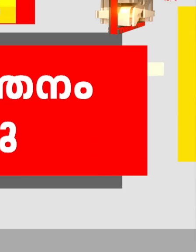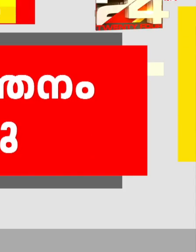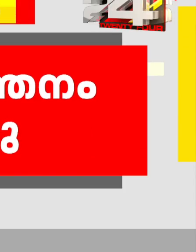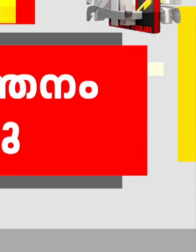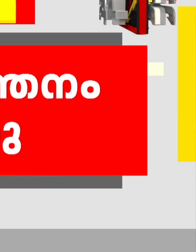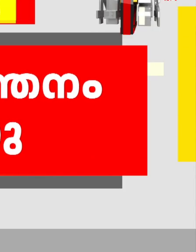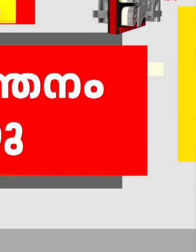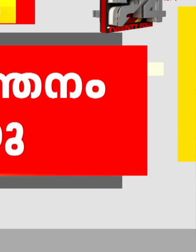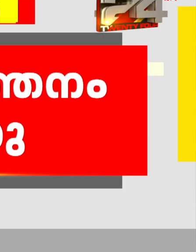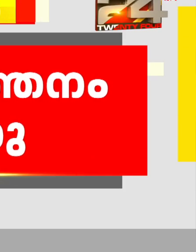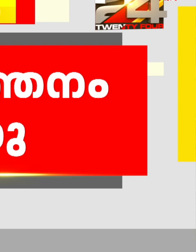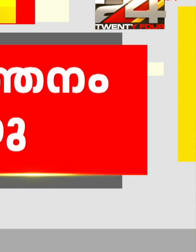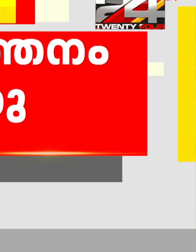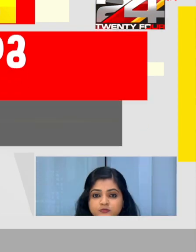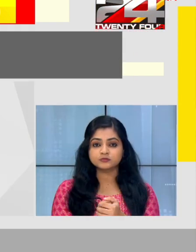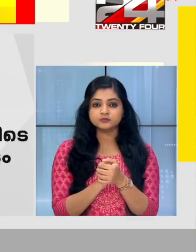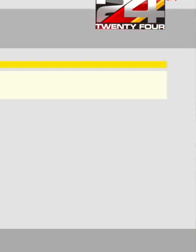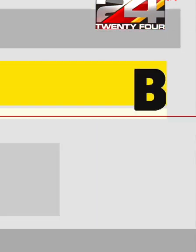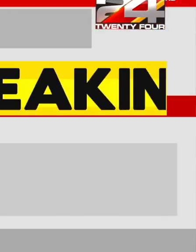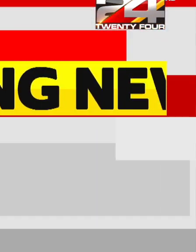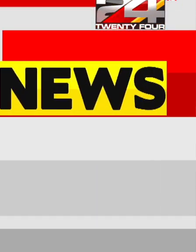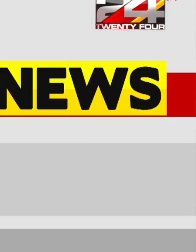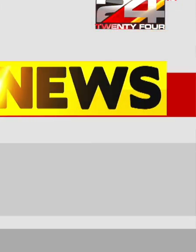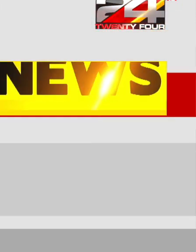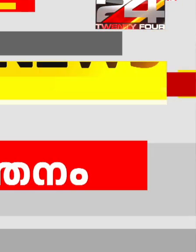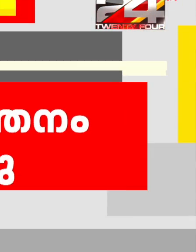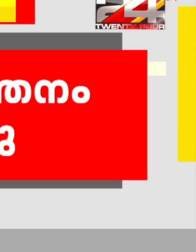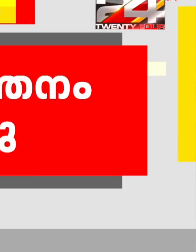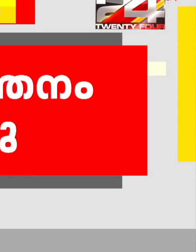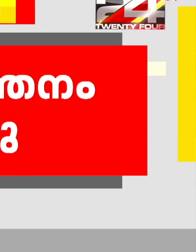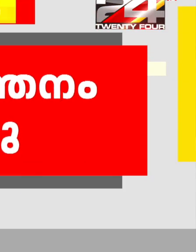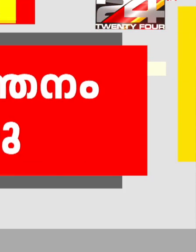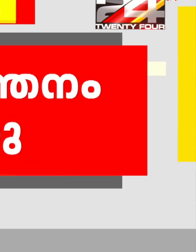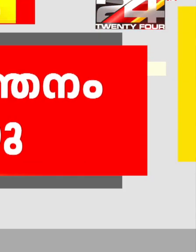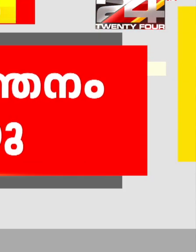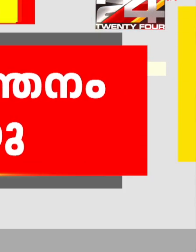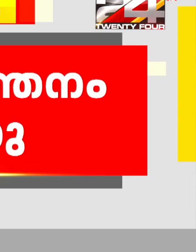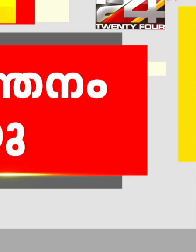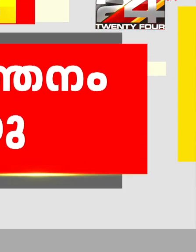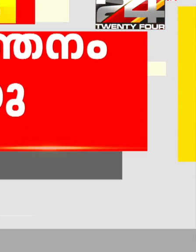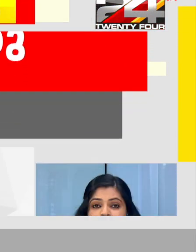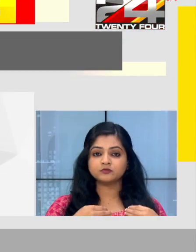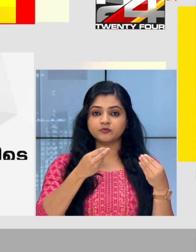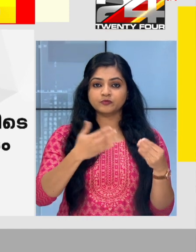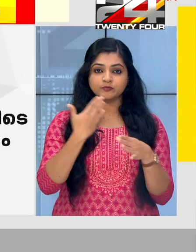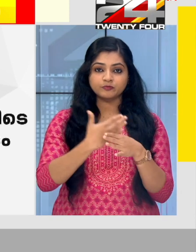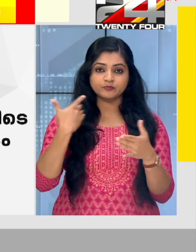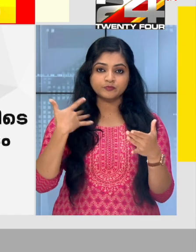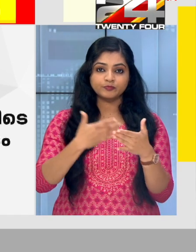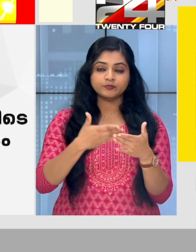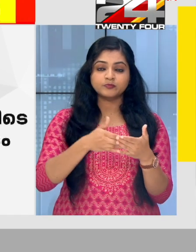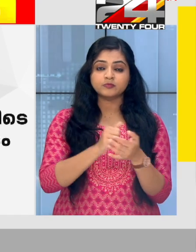ഗോകുൽ, ഈ 9 മണിക്കൂറിലേക്ക് കടക്കുകയാണ് ഈ രക്ഷാപ്രവർത്തനം. ഇതിനിടയിൽ ഗോകുൽ